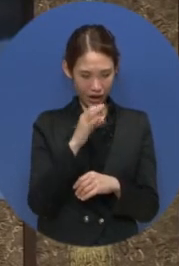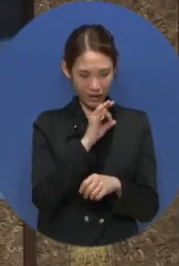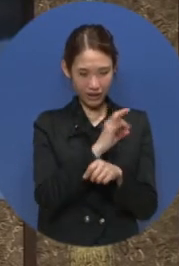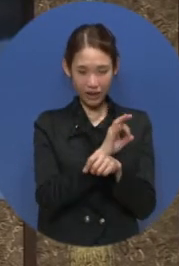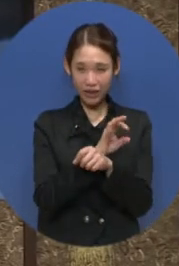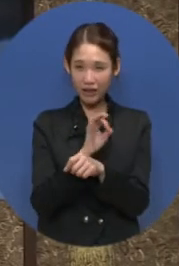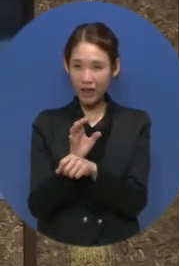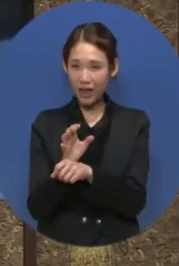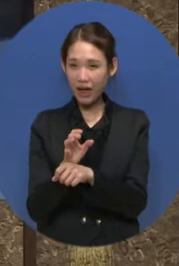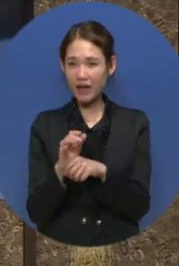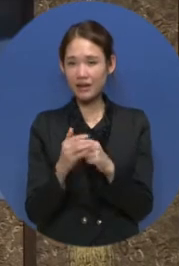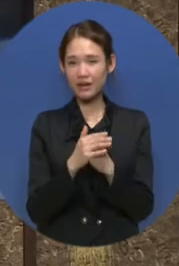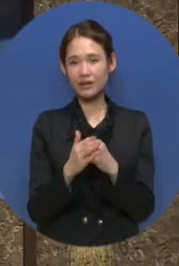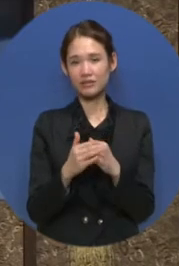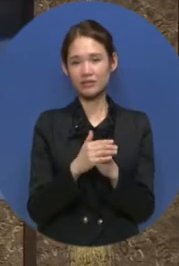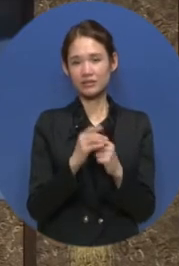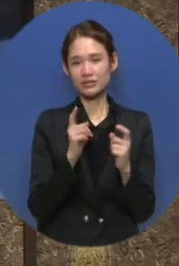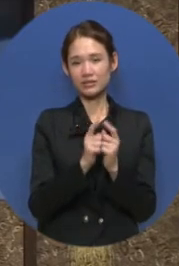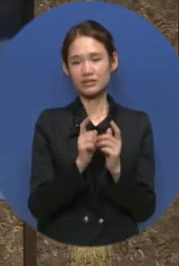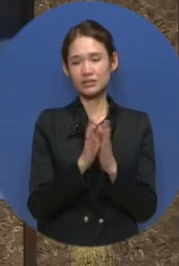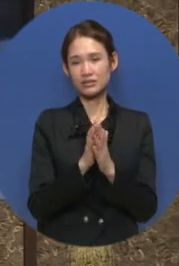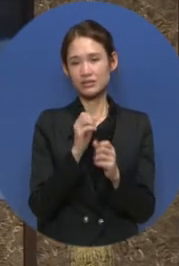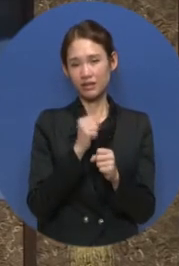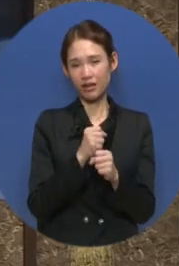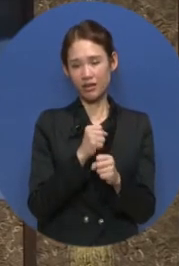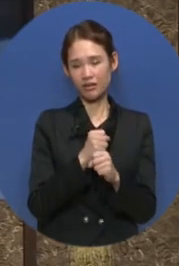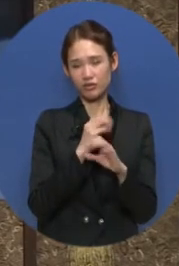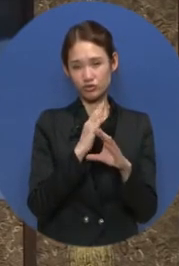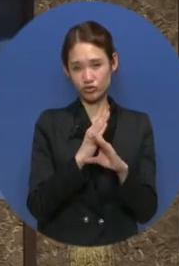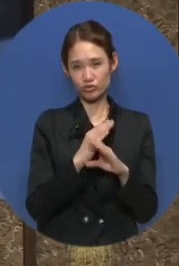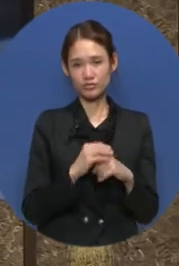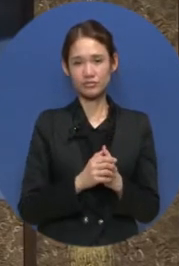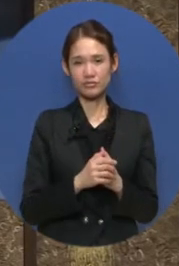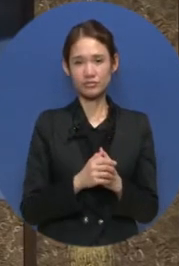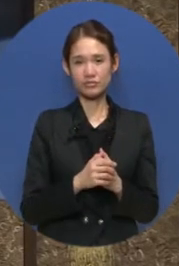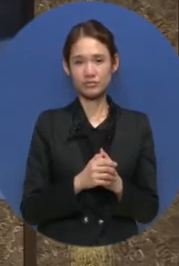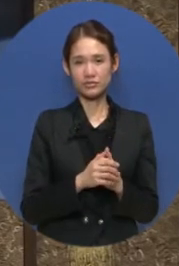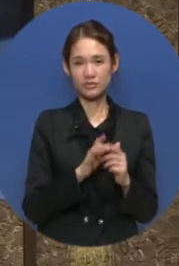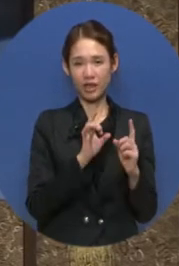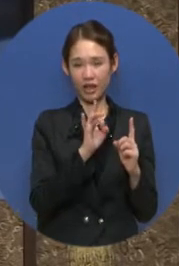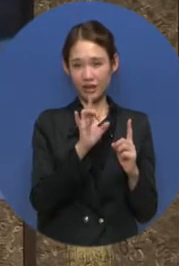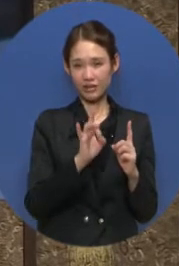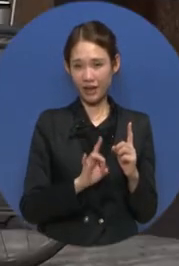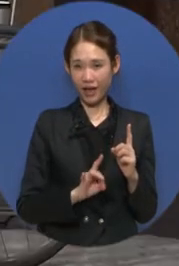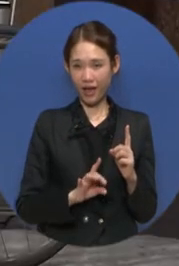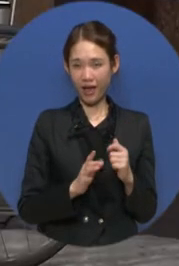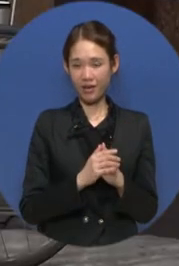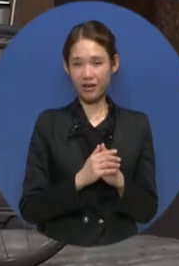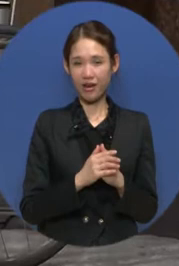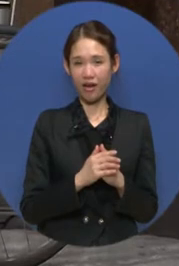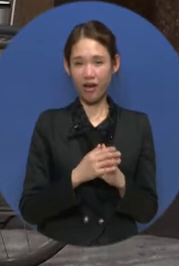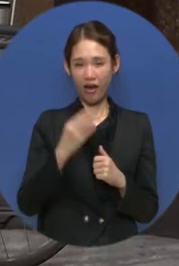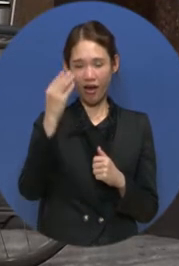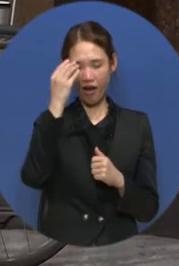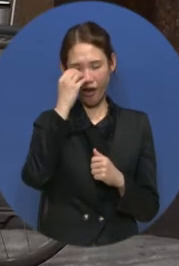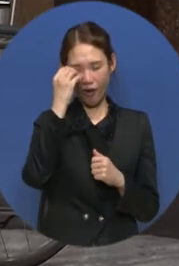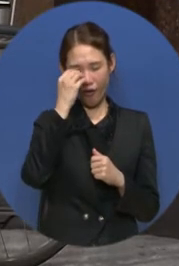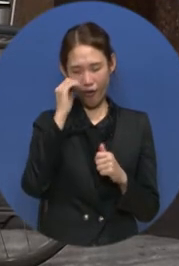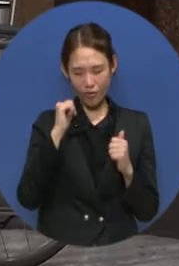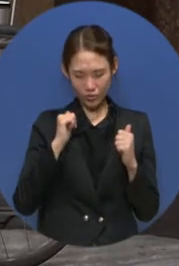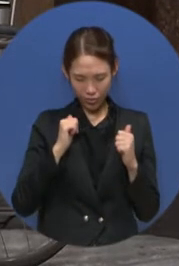저희가 이제 베이스에 넣어가지고 직접 생산하고 있는 거죠. 하나씩 하나씩 다. 그럼 엄청난 정성이